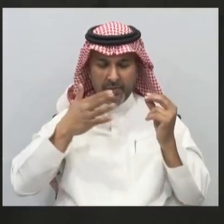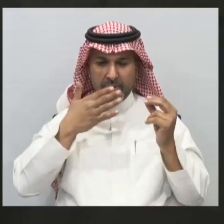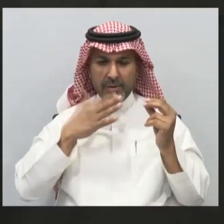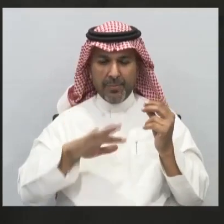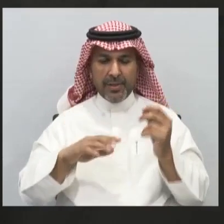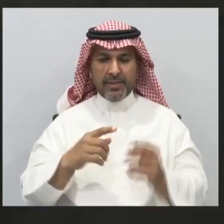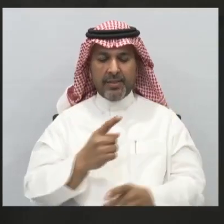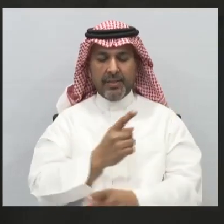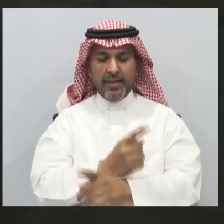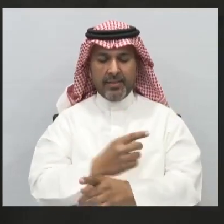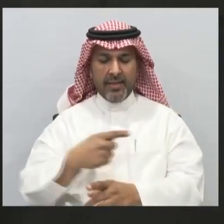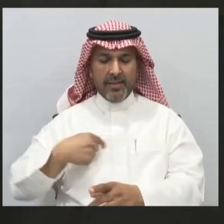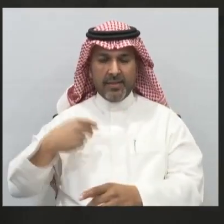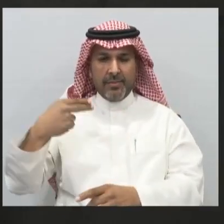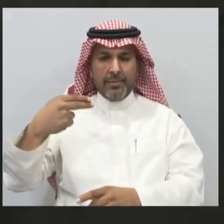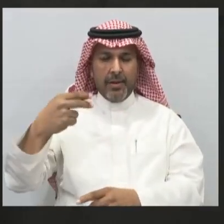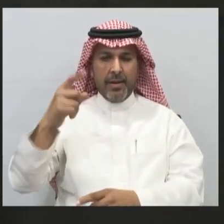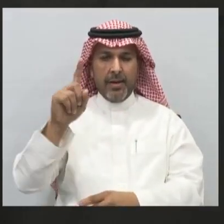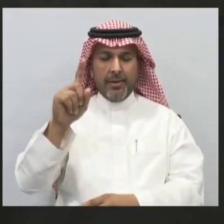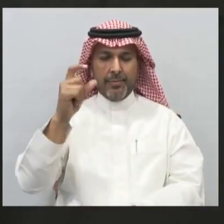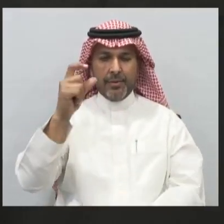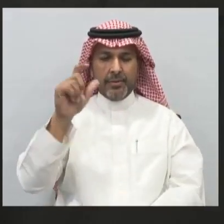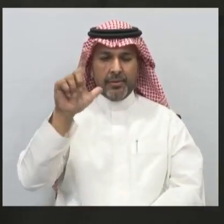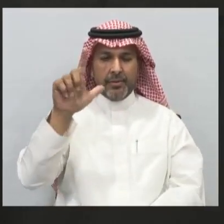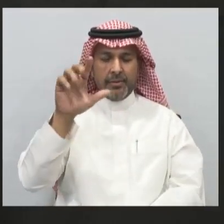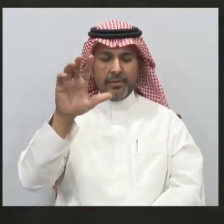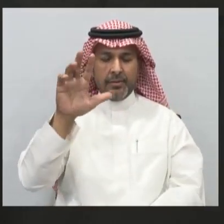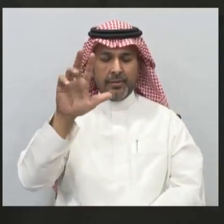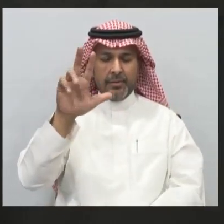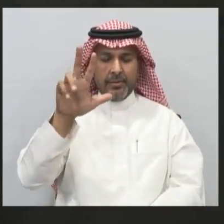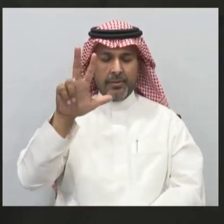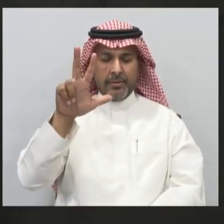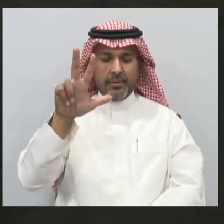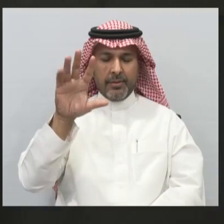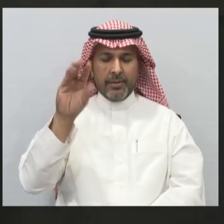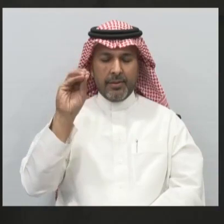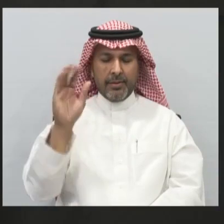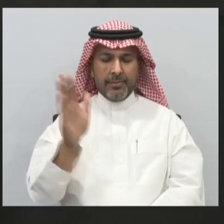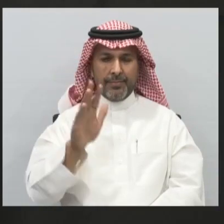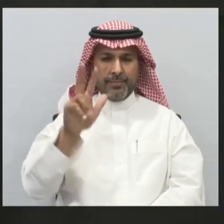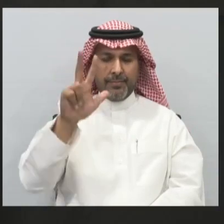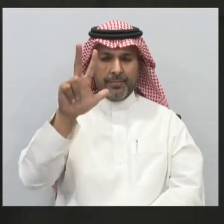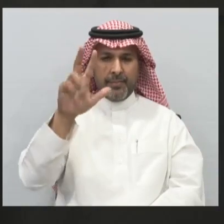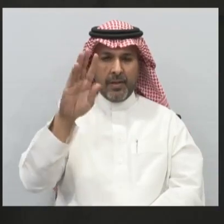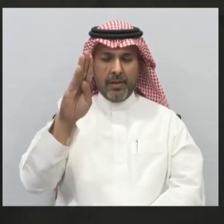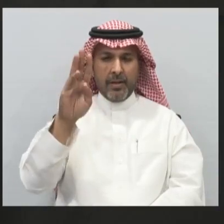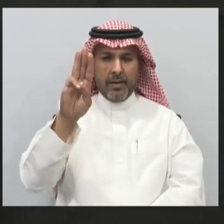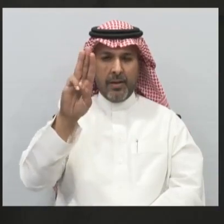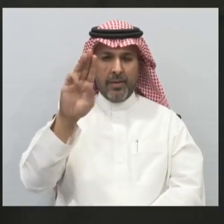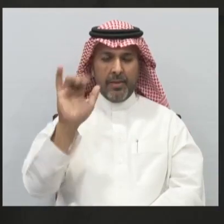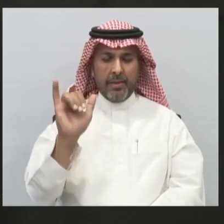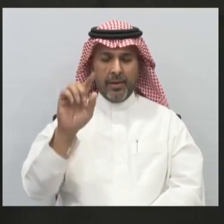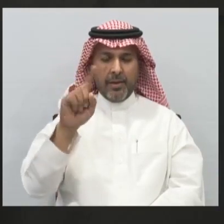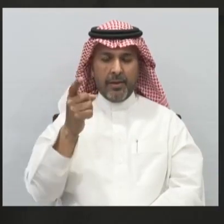نفسك على هذه الاختبارات تاخذ من هذه الاختبارات الفكر الرئيسيه طريقه الاسئله لا بد ان تدرب